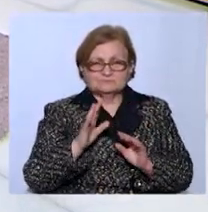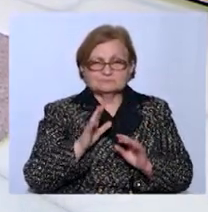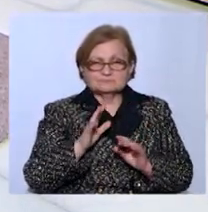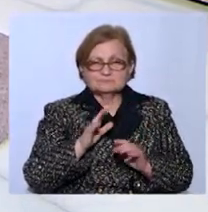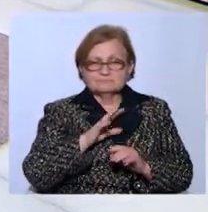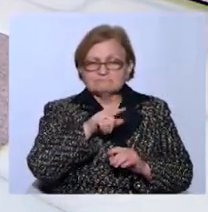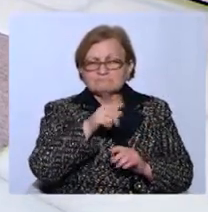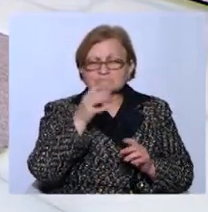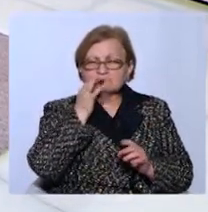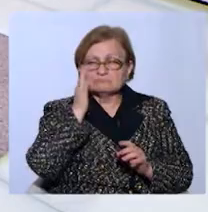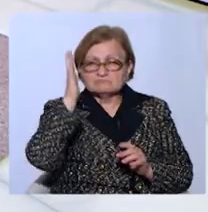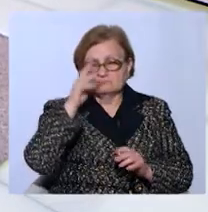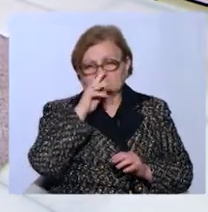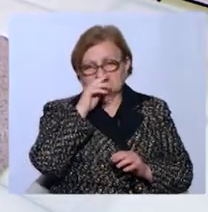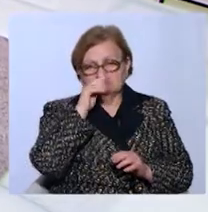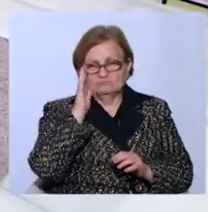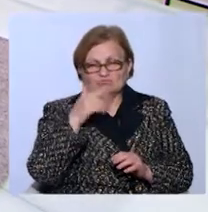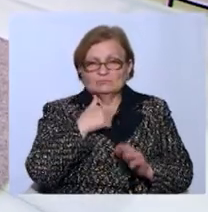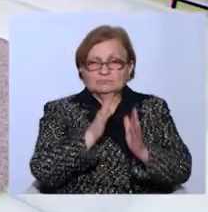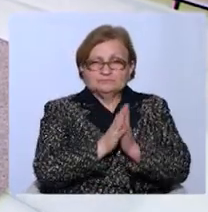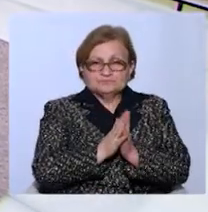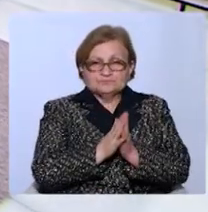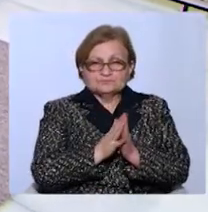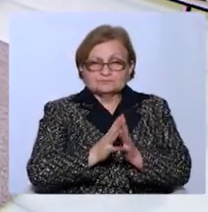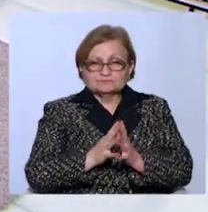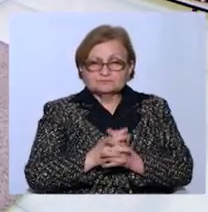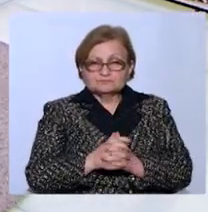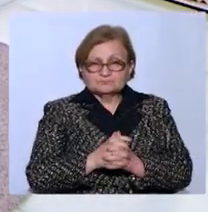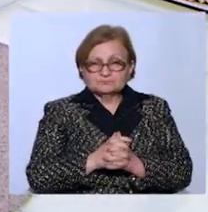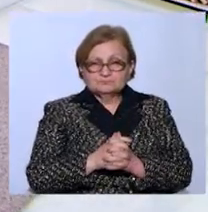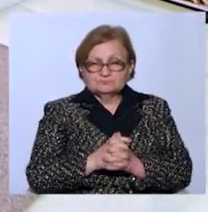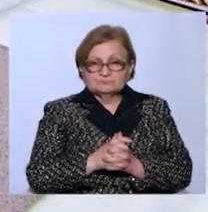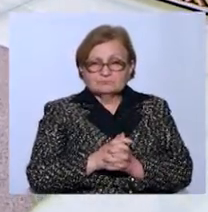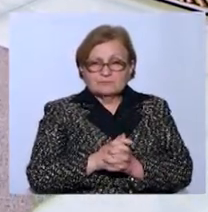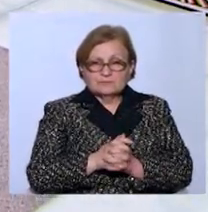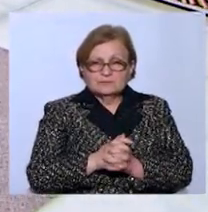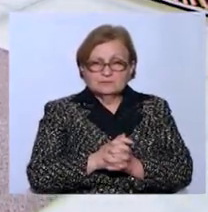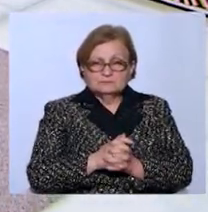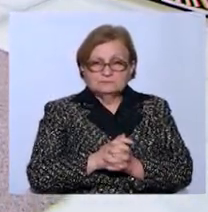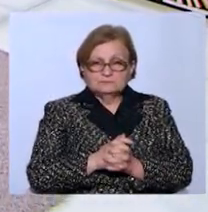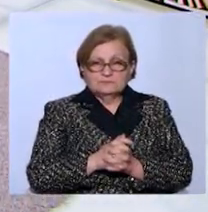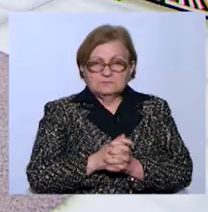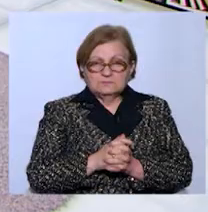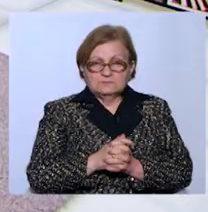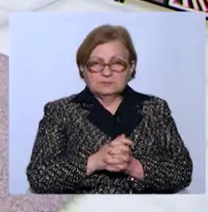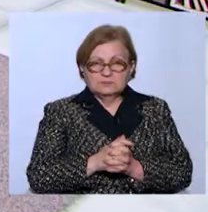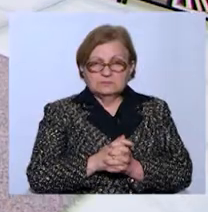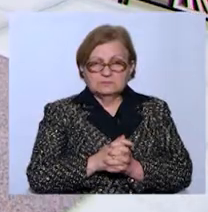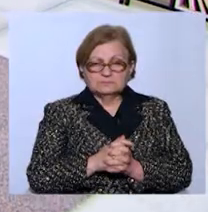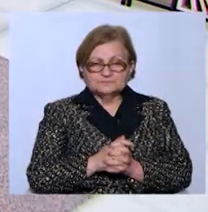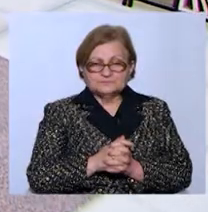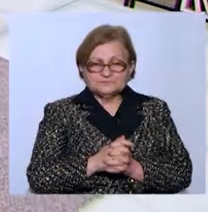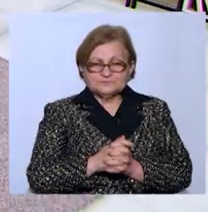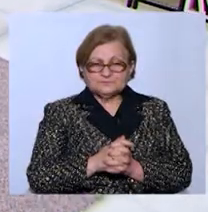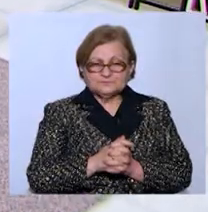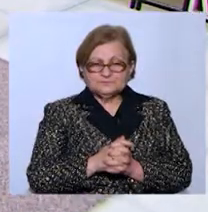კრიტიკულ მომენტში იჩენს თავს. ჩემი თხოვნა. ამას გამოვტეს არ არის ლექსი. პირველი ლექსი არის და მეორე და მესამე მოგეწონა